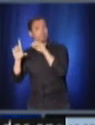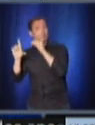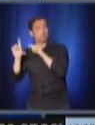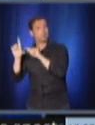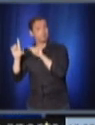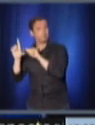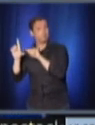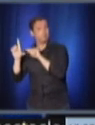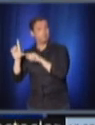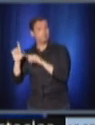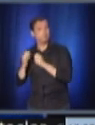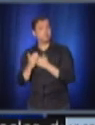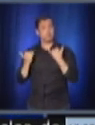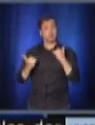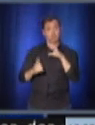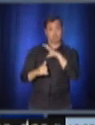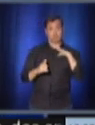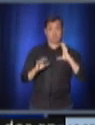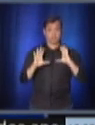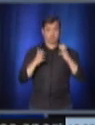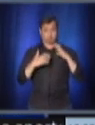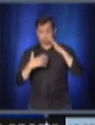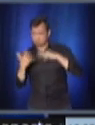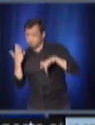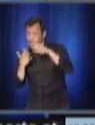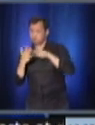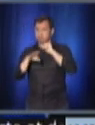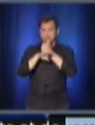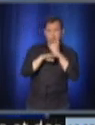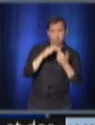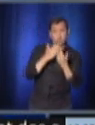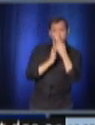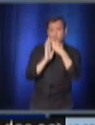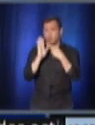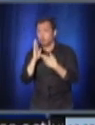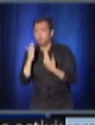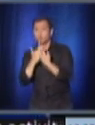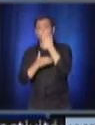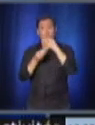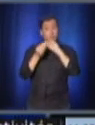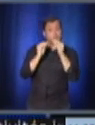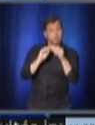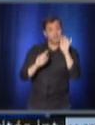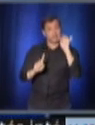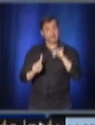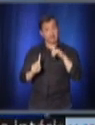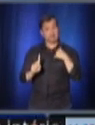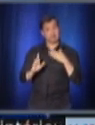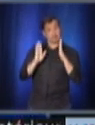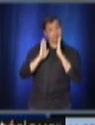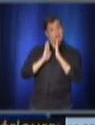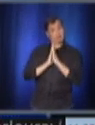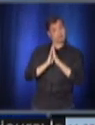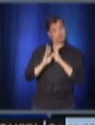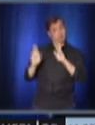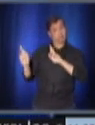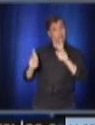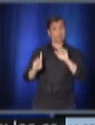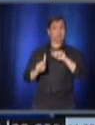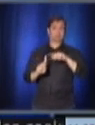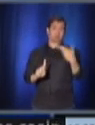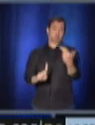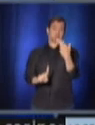aux fonctionnaires qu'ils puissent nous formuler des recommandations, fonctionnaires et autres organisations, et